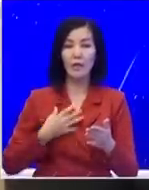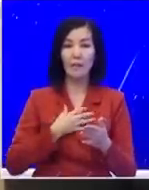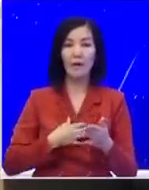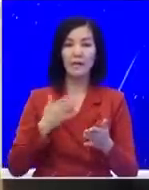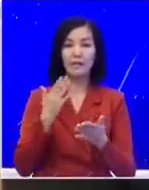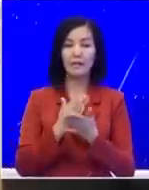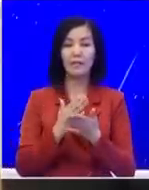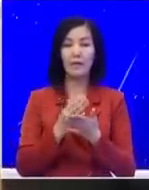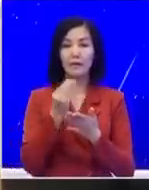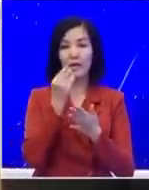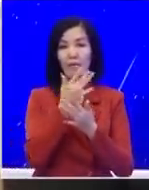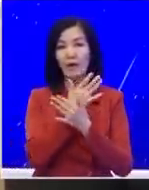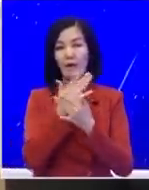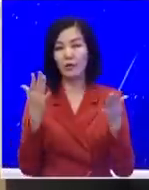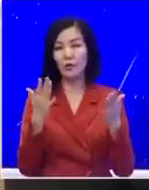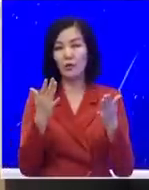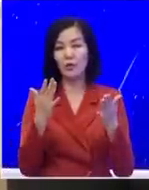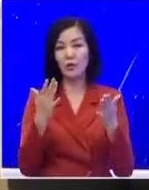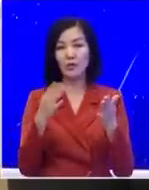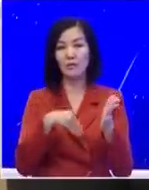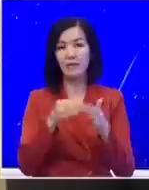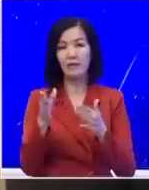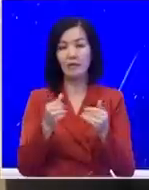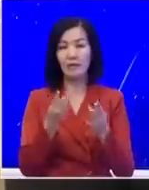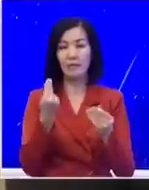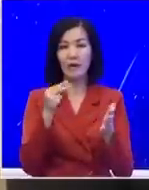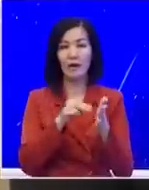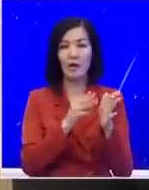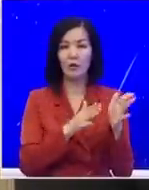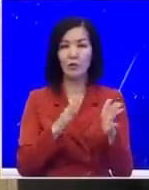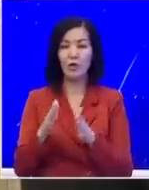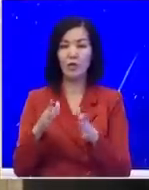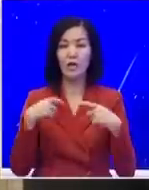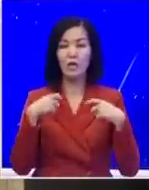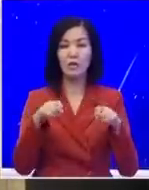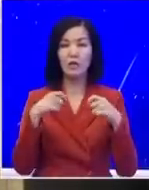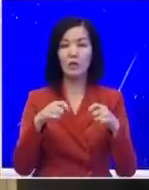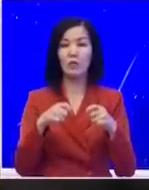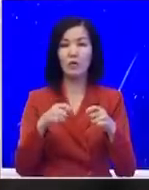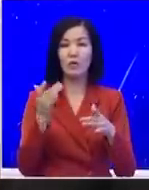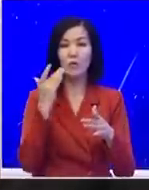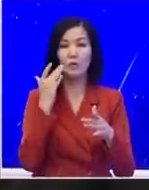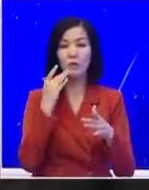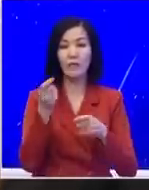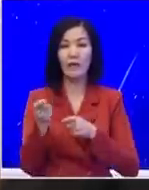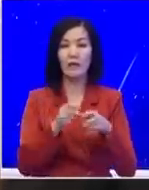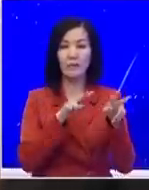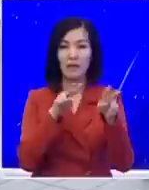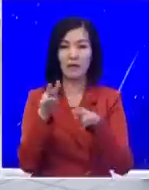ұн, май, қарақұмық, макарон сынды. Біз бағаны тұрақты ұстаймыз. Сауда жүйесіндегі бағаны үнемі әкімдік қадағалап